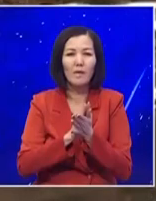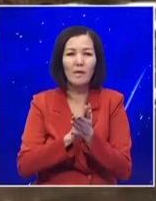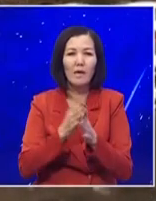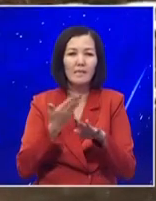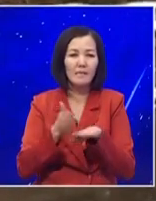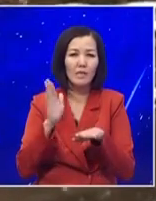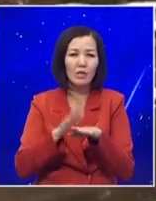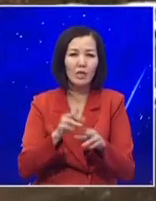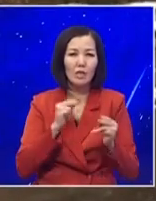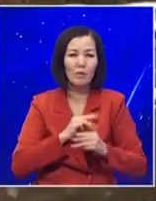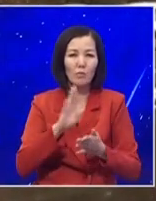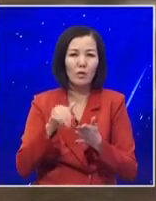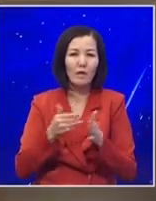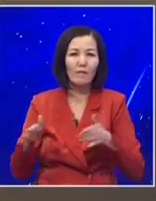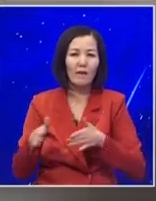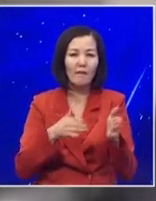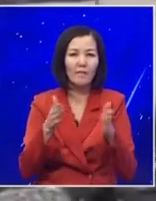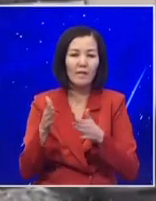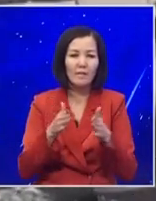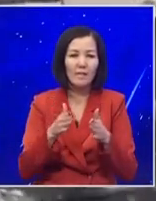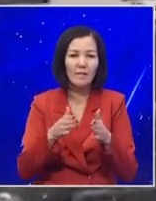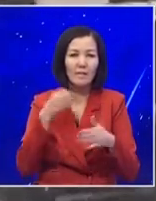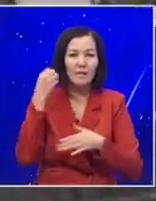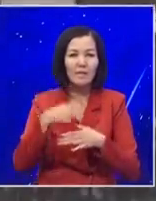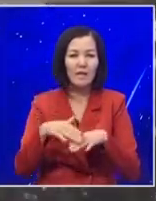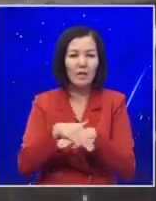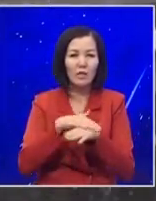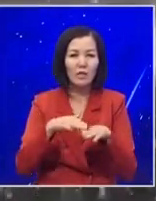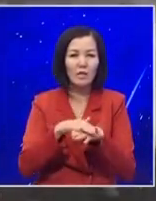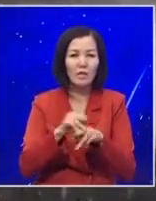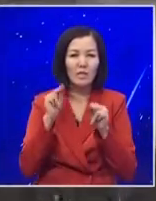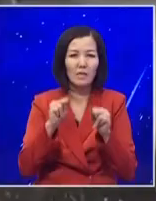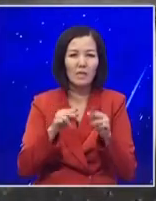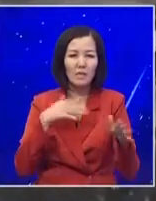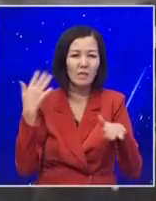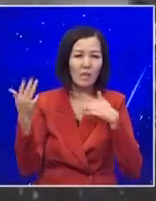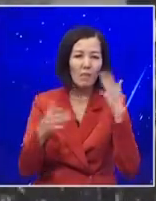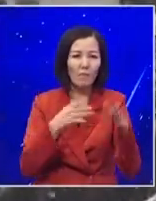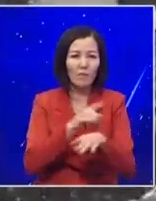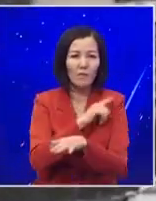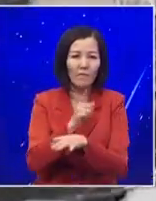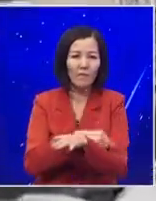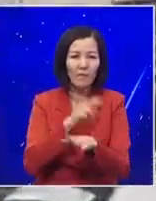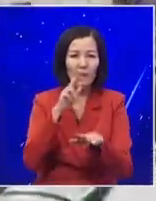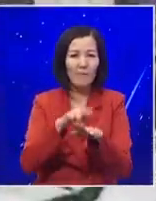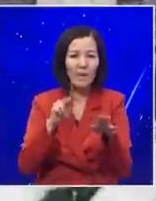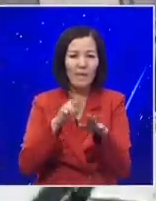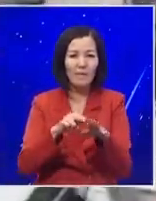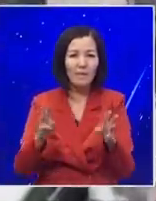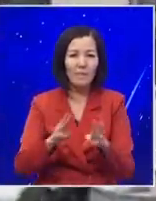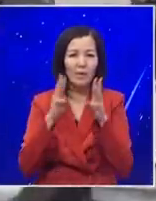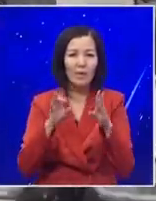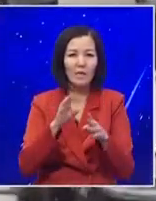работе главных автотрасс. А на долю столичных жителей выпал настоящий штормовой ветер. Полиция и пожарные